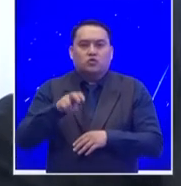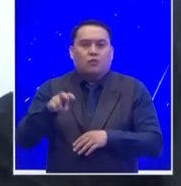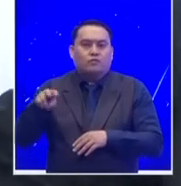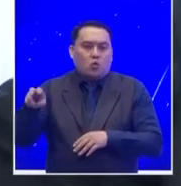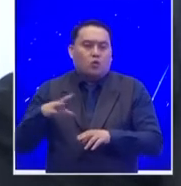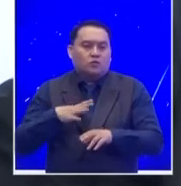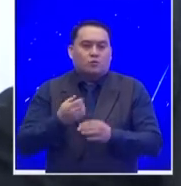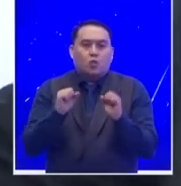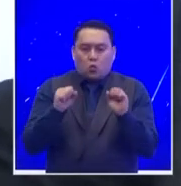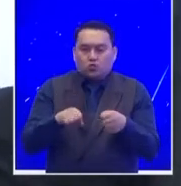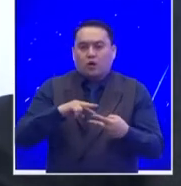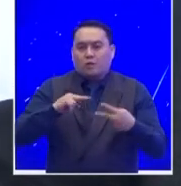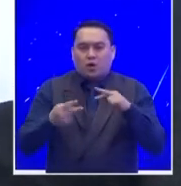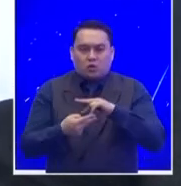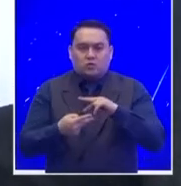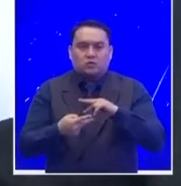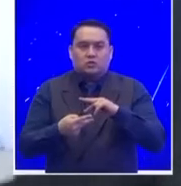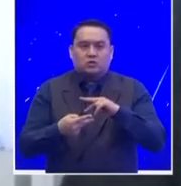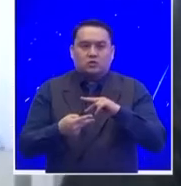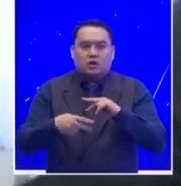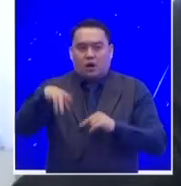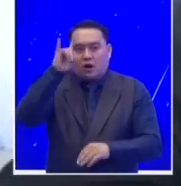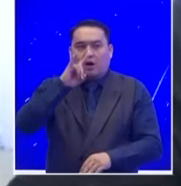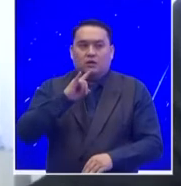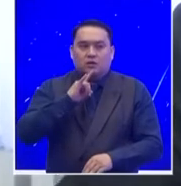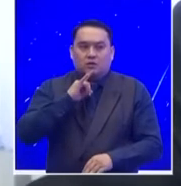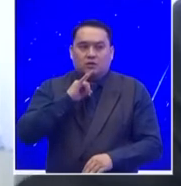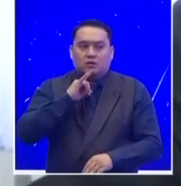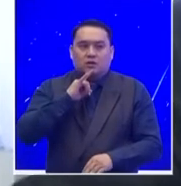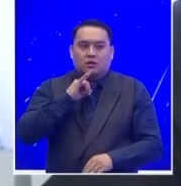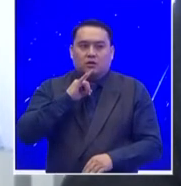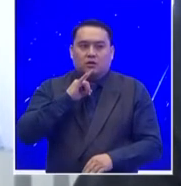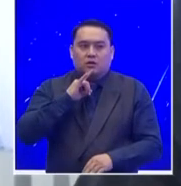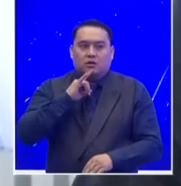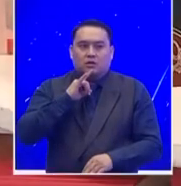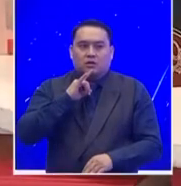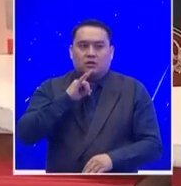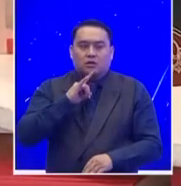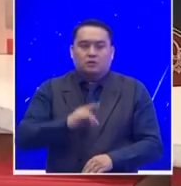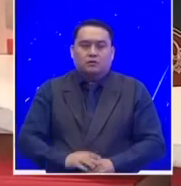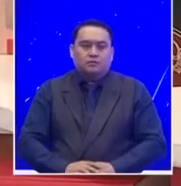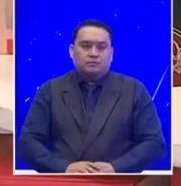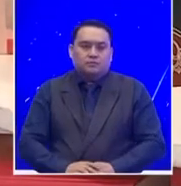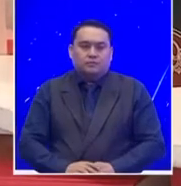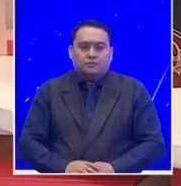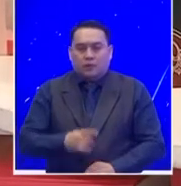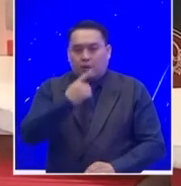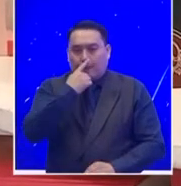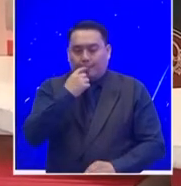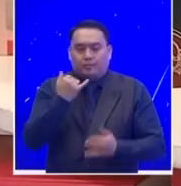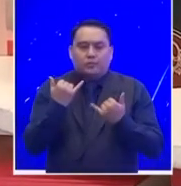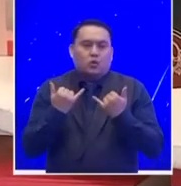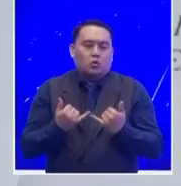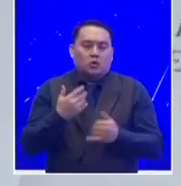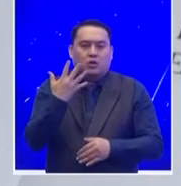жүріп, инеліктен гөрі. Қазақ инелікті ондай жаман деп суреттемейді. Бүгінде Абай Құнанбаевтың бізге